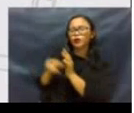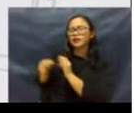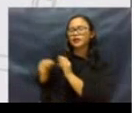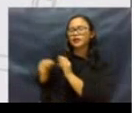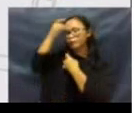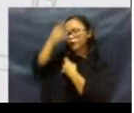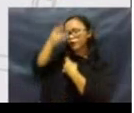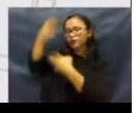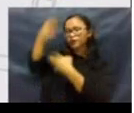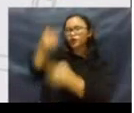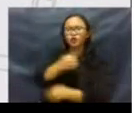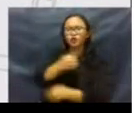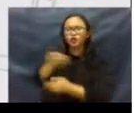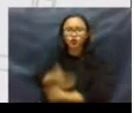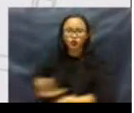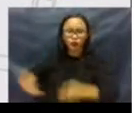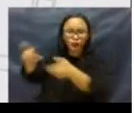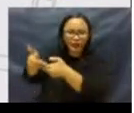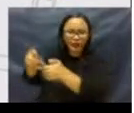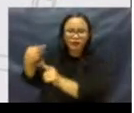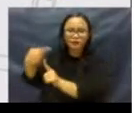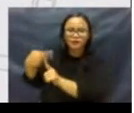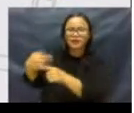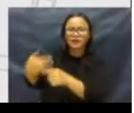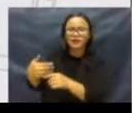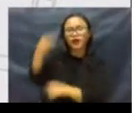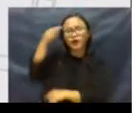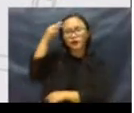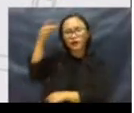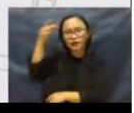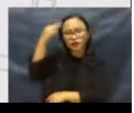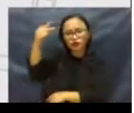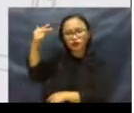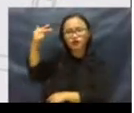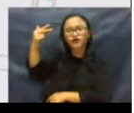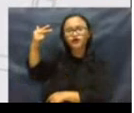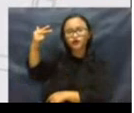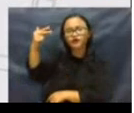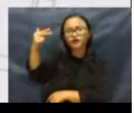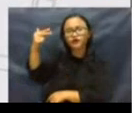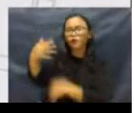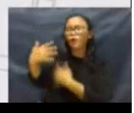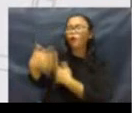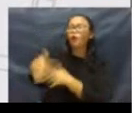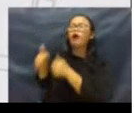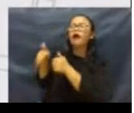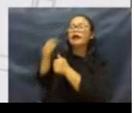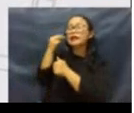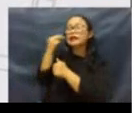filsuf. Bapak dan Ibu bisa cek akun Instagramnya, terus sangat penuh dengan insight-insight